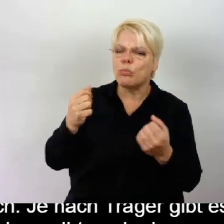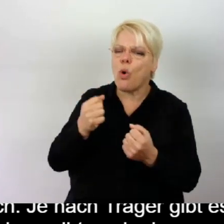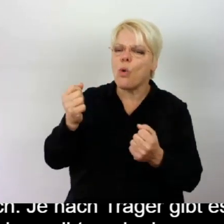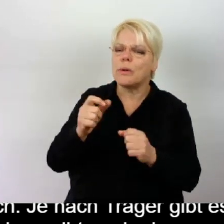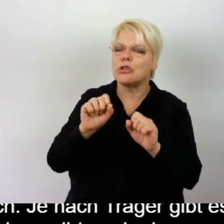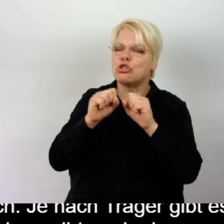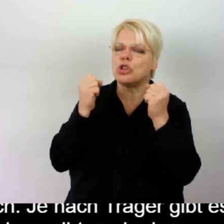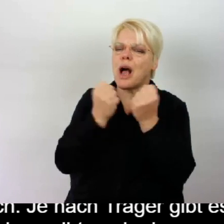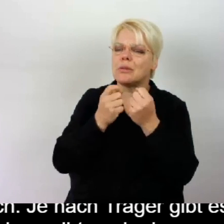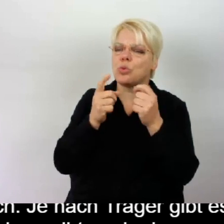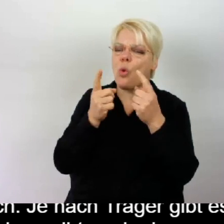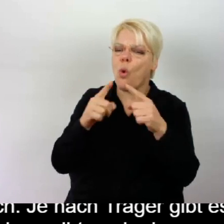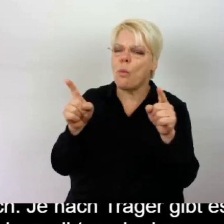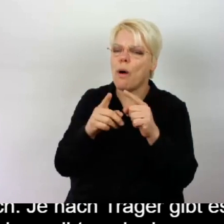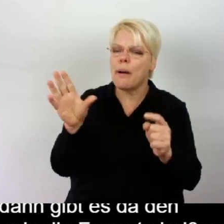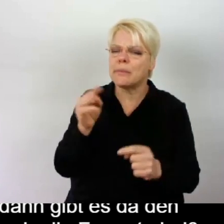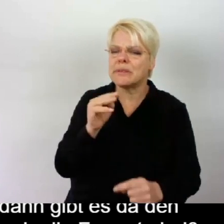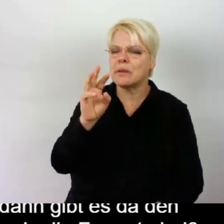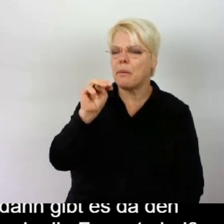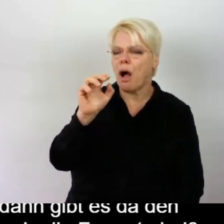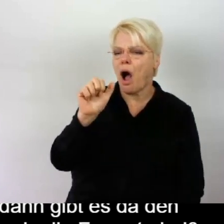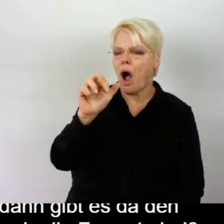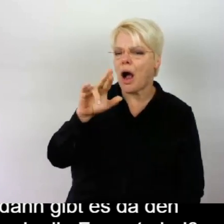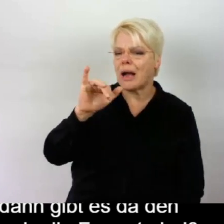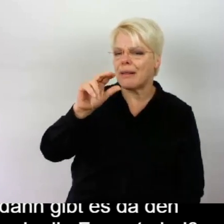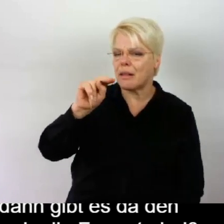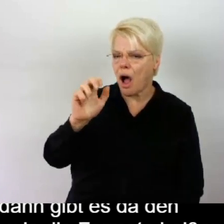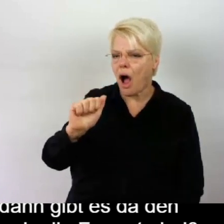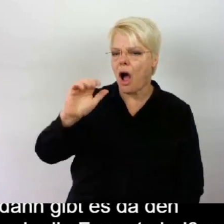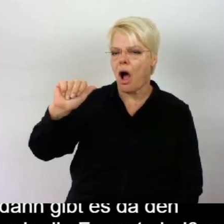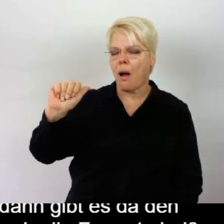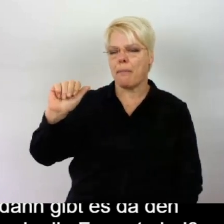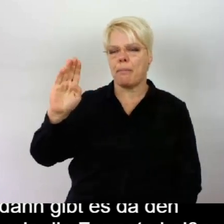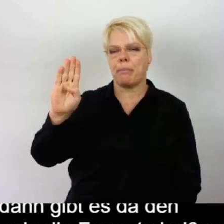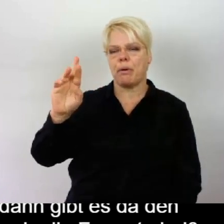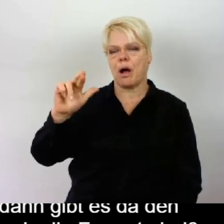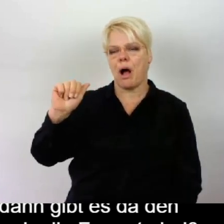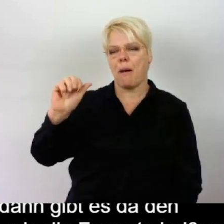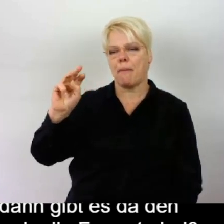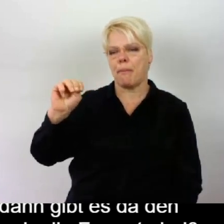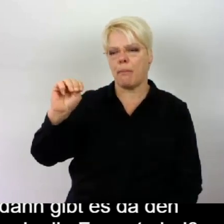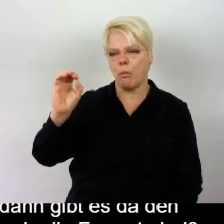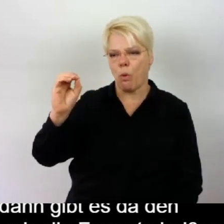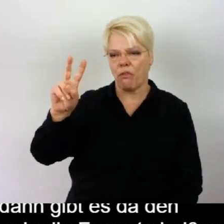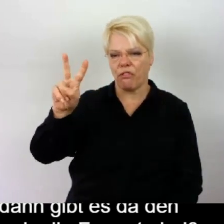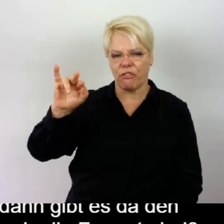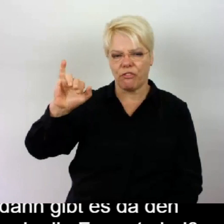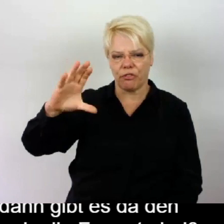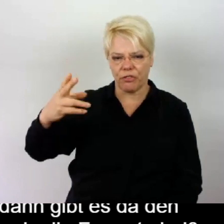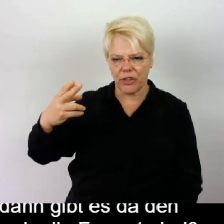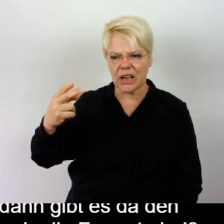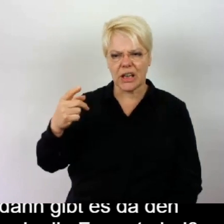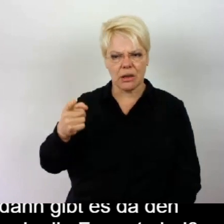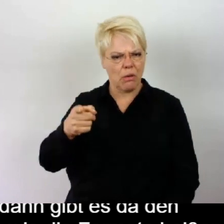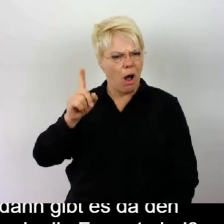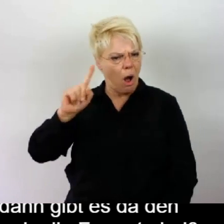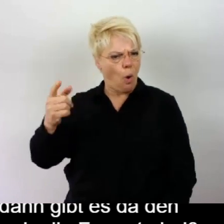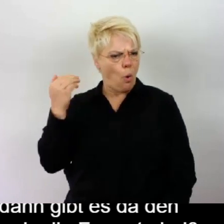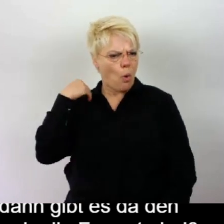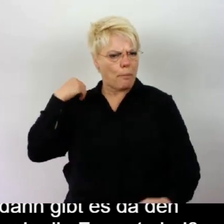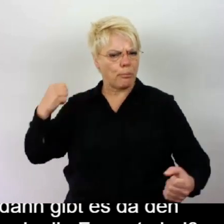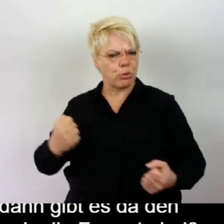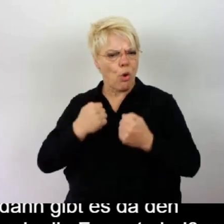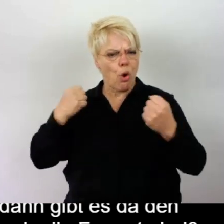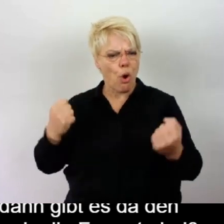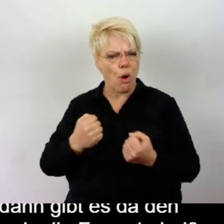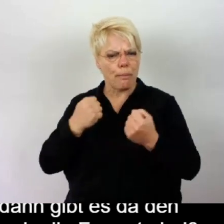Dann zum Abschluss. Das Problem war ja immer, wenn man die Sache sieht, was nicht erlaubt war und erlaubt war, ging es ja immer